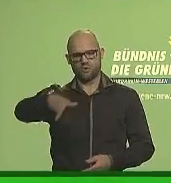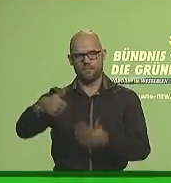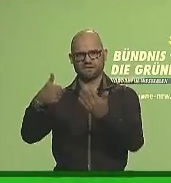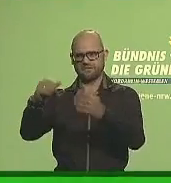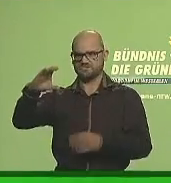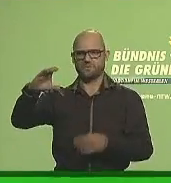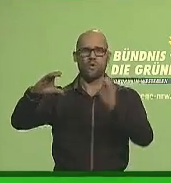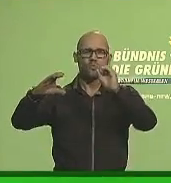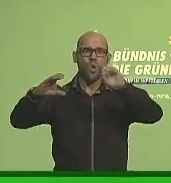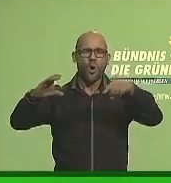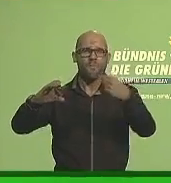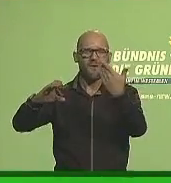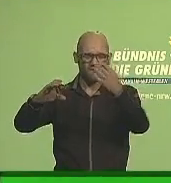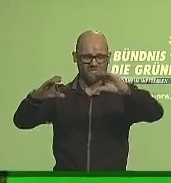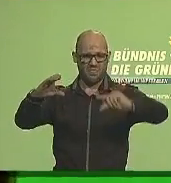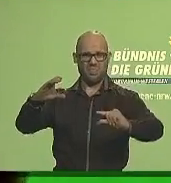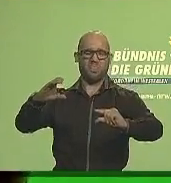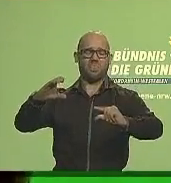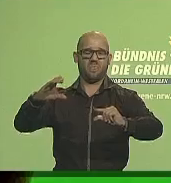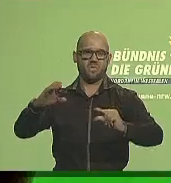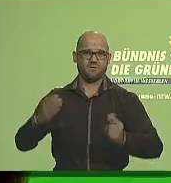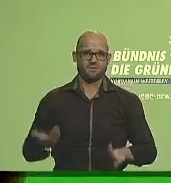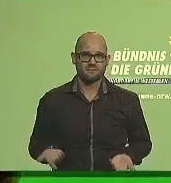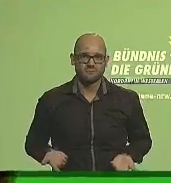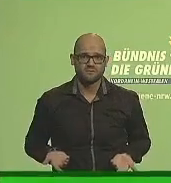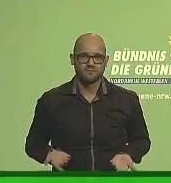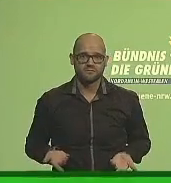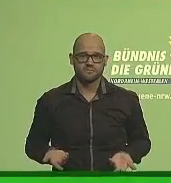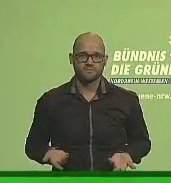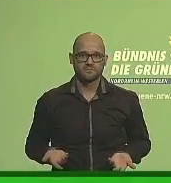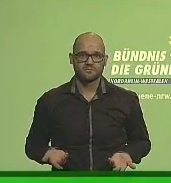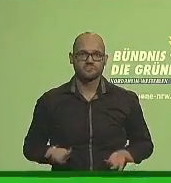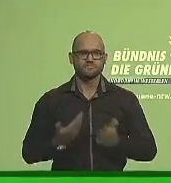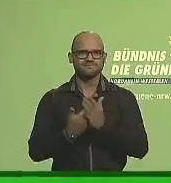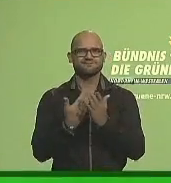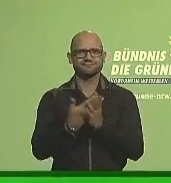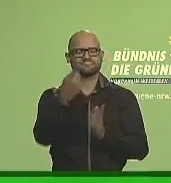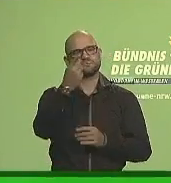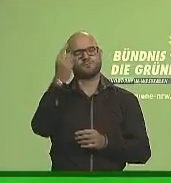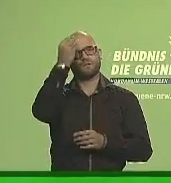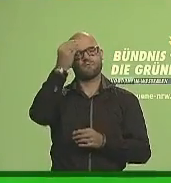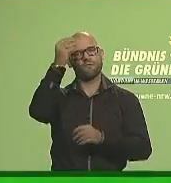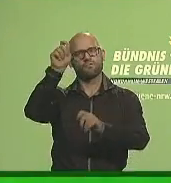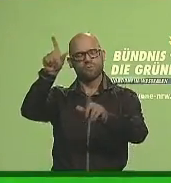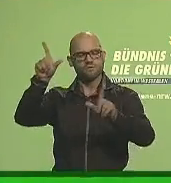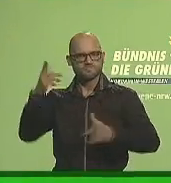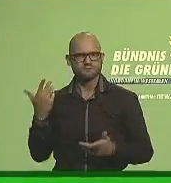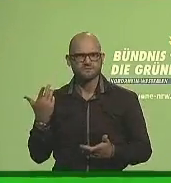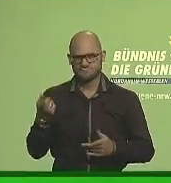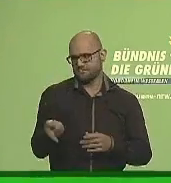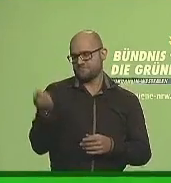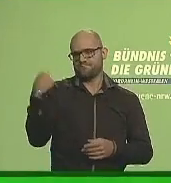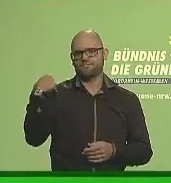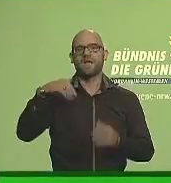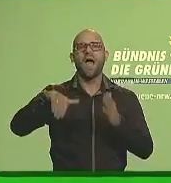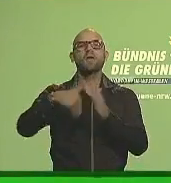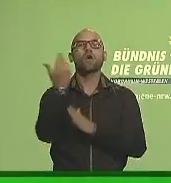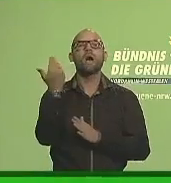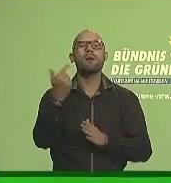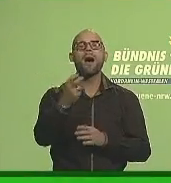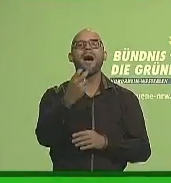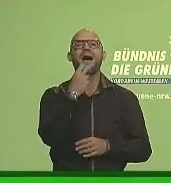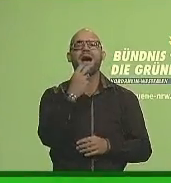sondern 0,5 Cent, liebe Freunde und Freunde. Und wenn man gleichzeitig bedenkt, dass die erneuerbaren Energien im letzten Jahr den Strom an